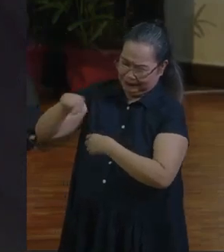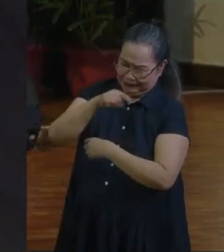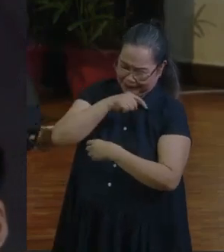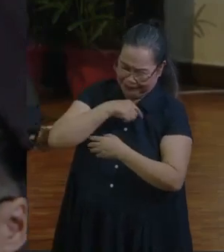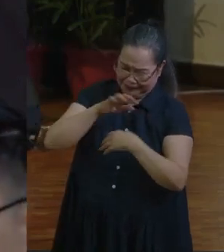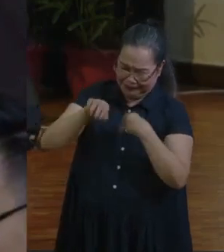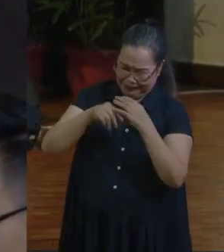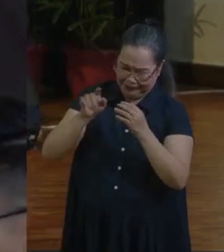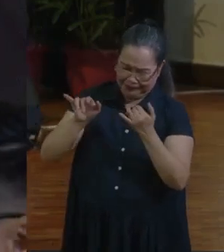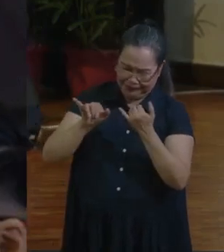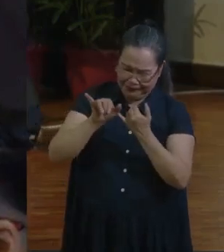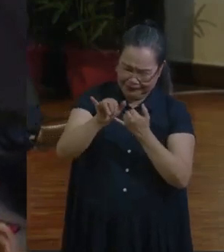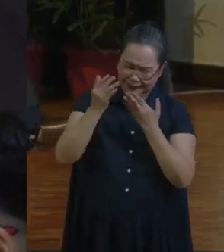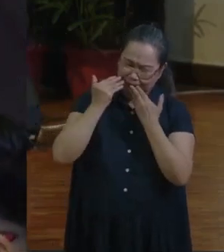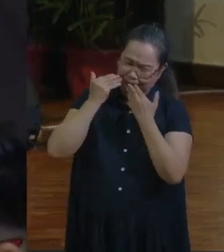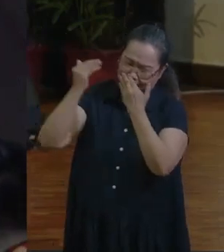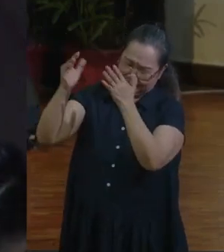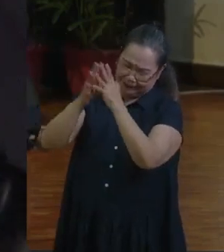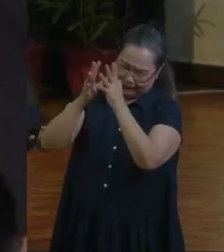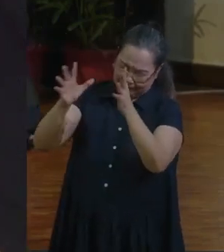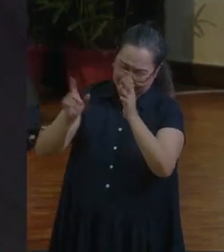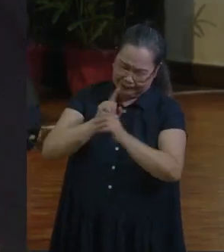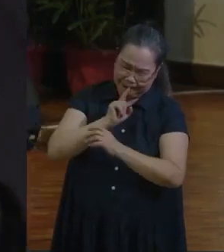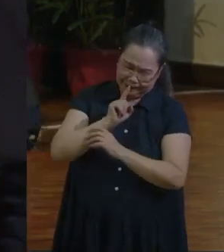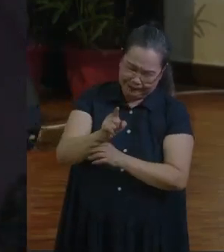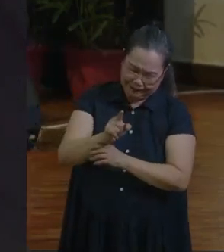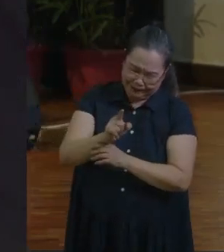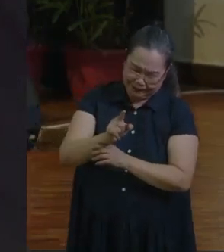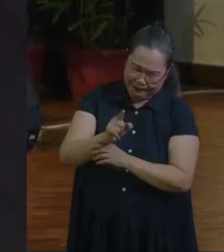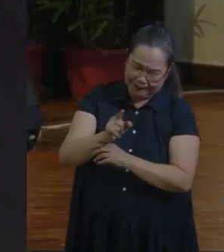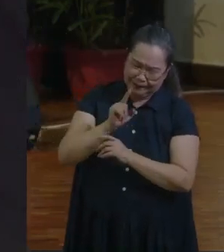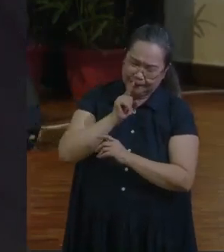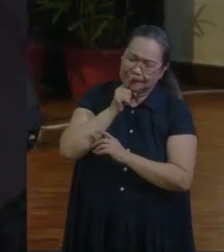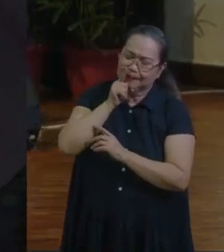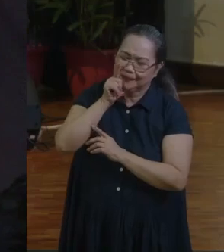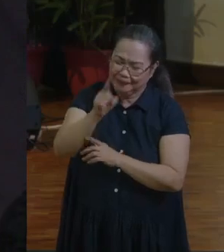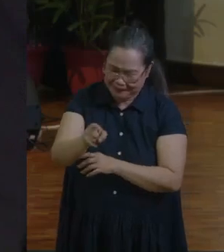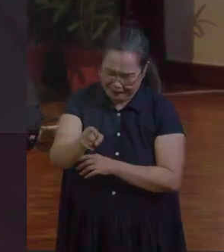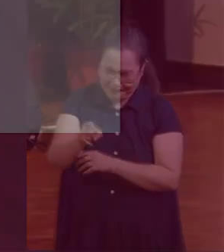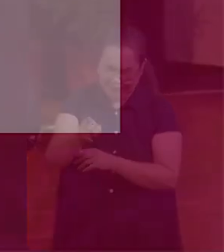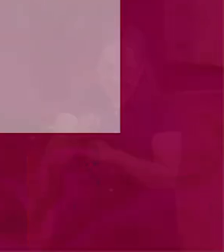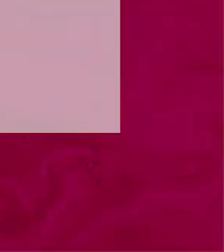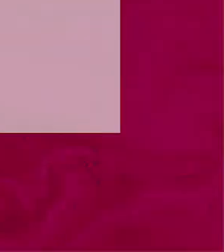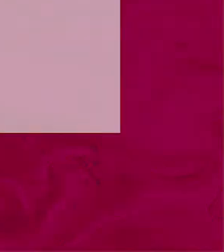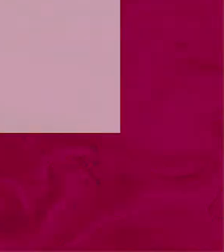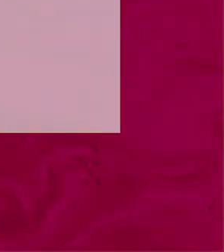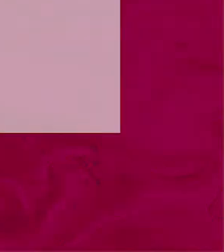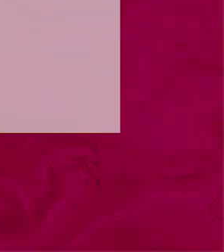Maraming salamat, Panginoon, sa katotohanan yan at sa katiyakan na ito.